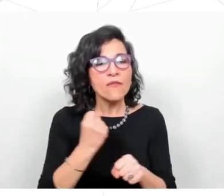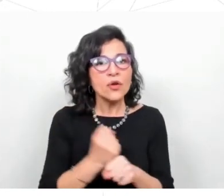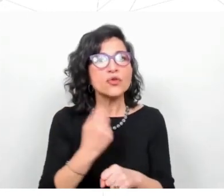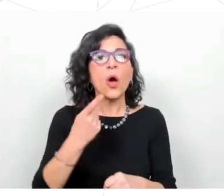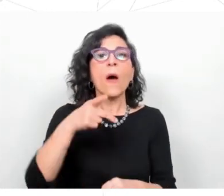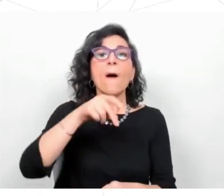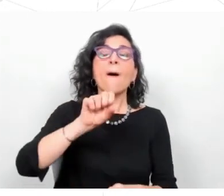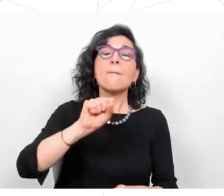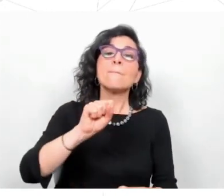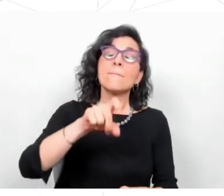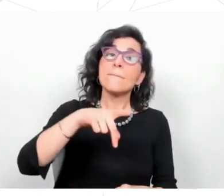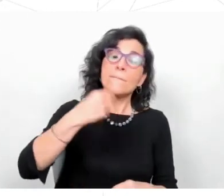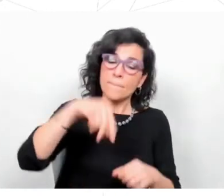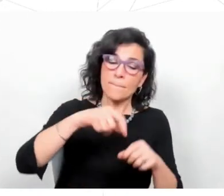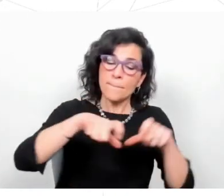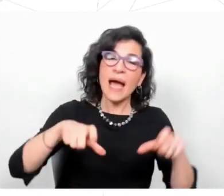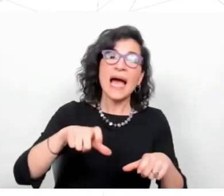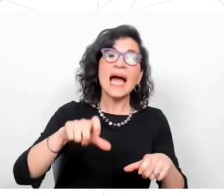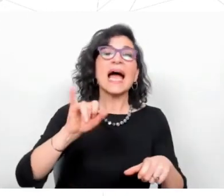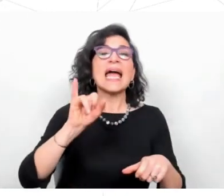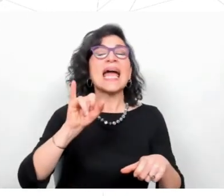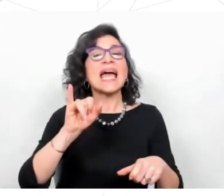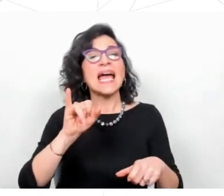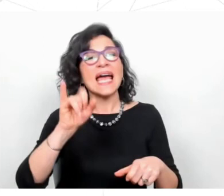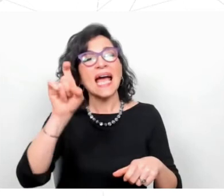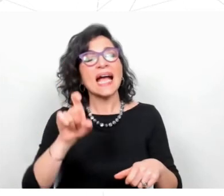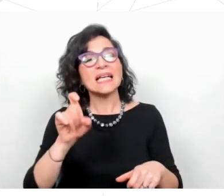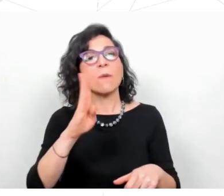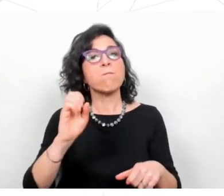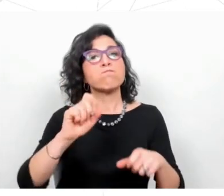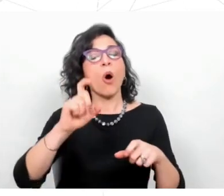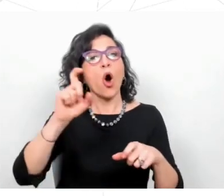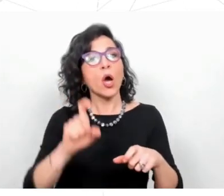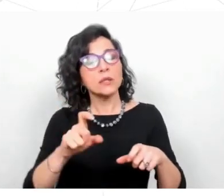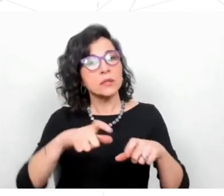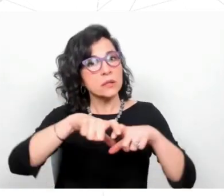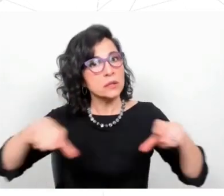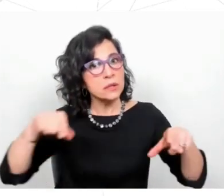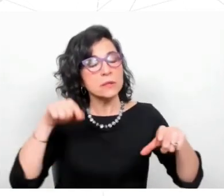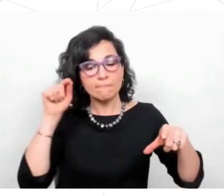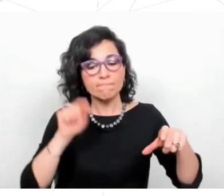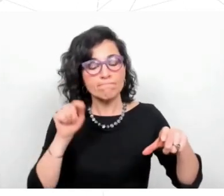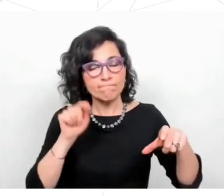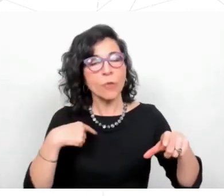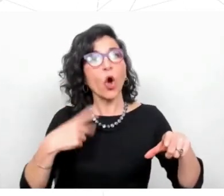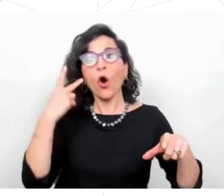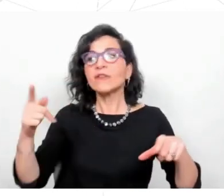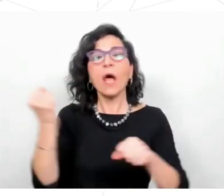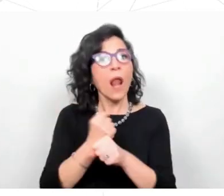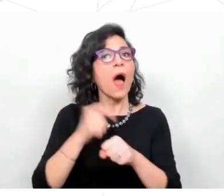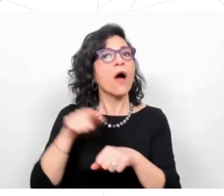E questo, secondo me, è importante perché uno dei